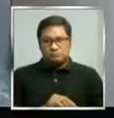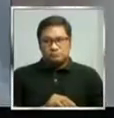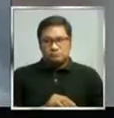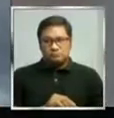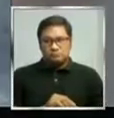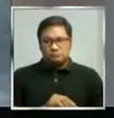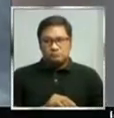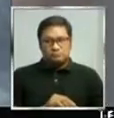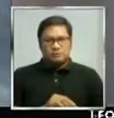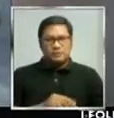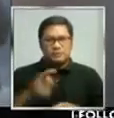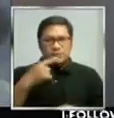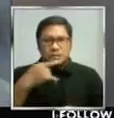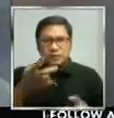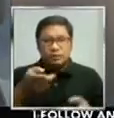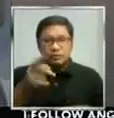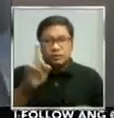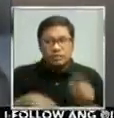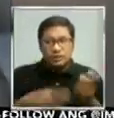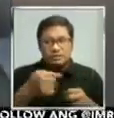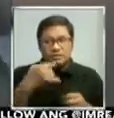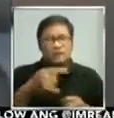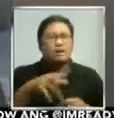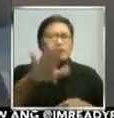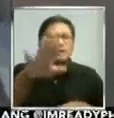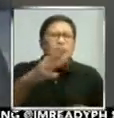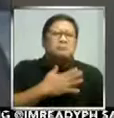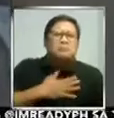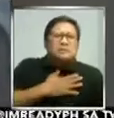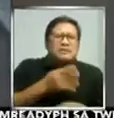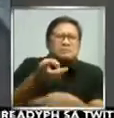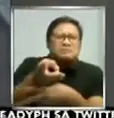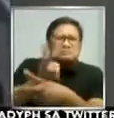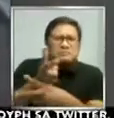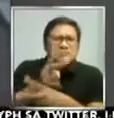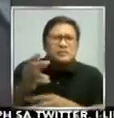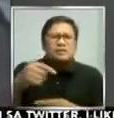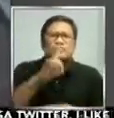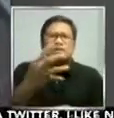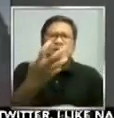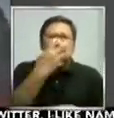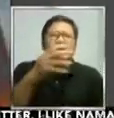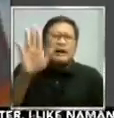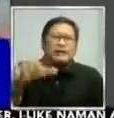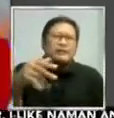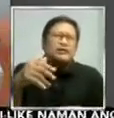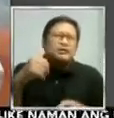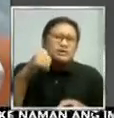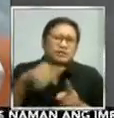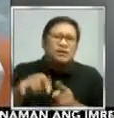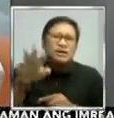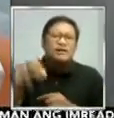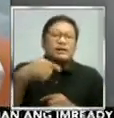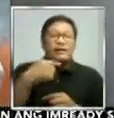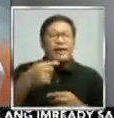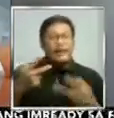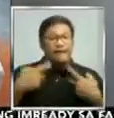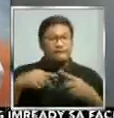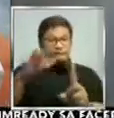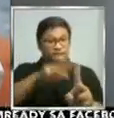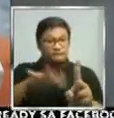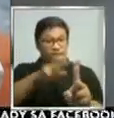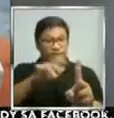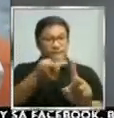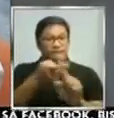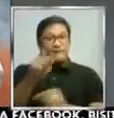Hindi ko na kaya. Hindi ko mapahiramin yung alamunan ng oksigen. Oksigen lang naman, te! Kuha ito sa labas ng emergency area ng